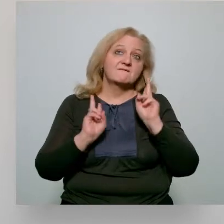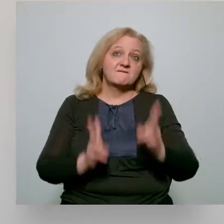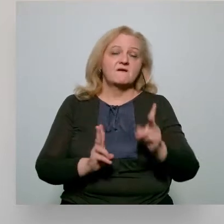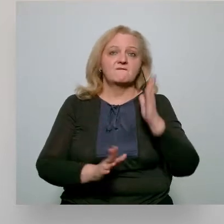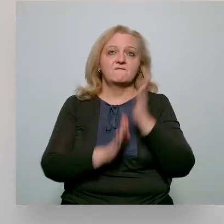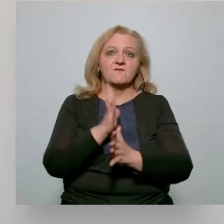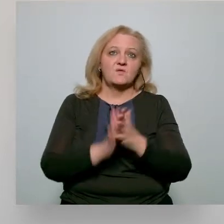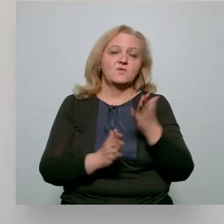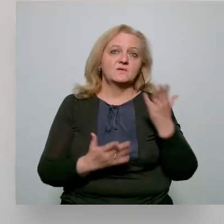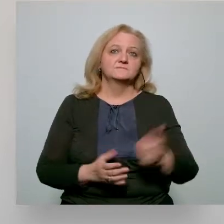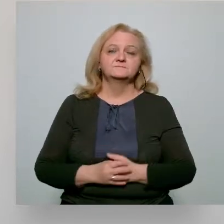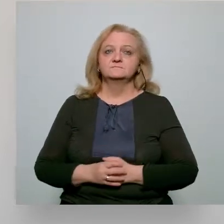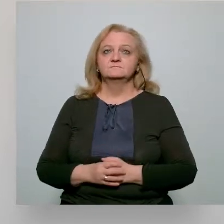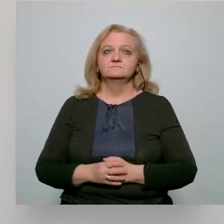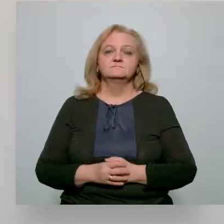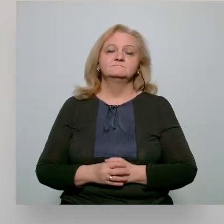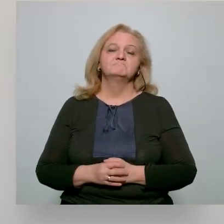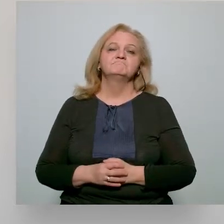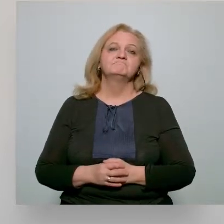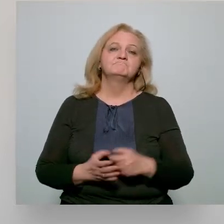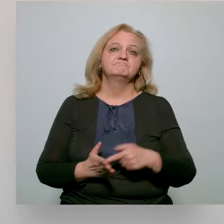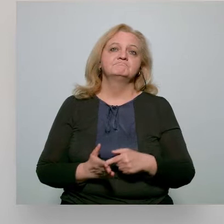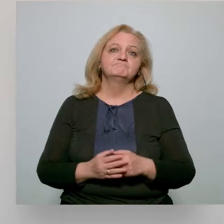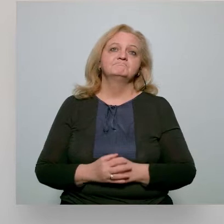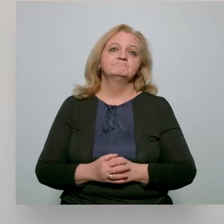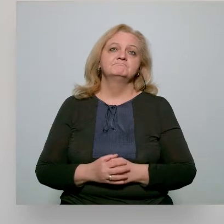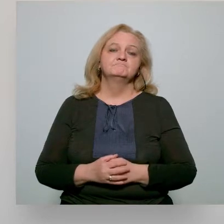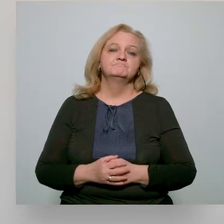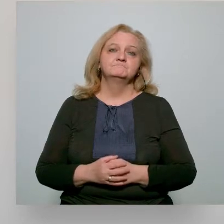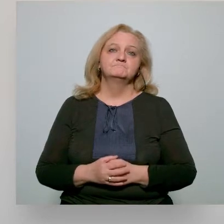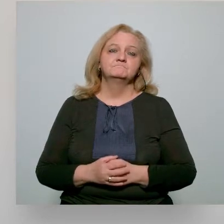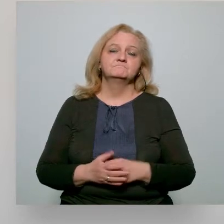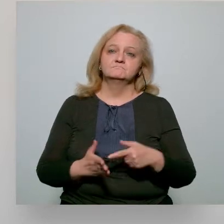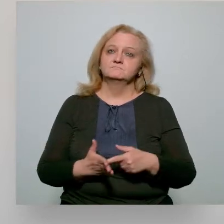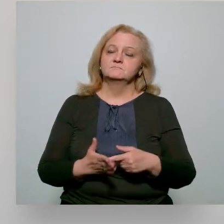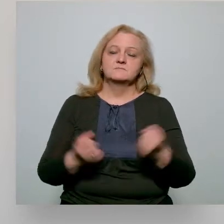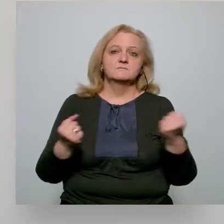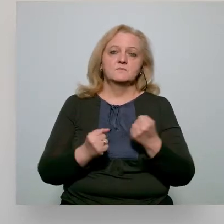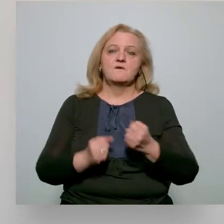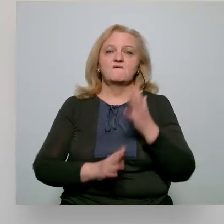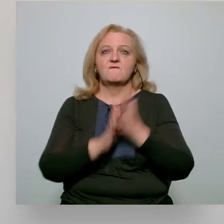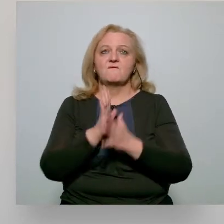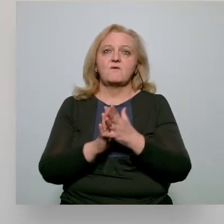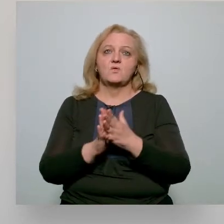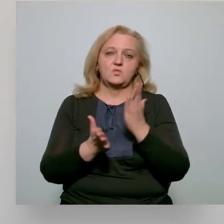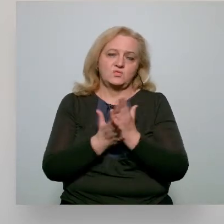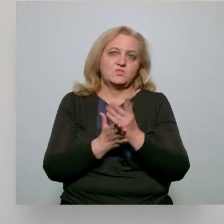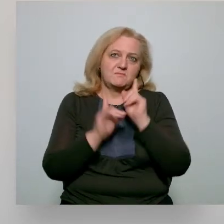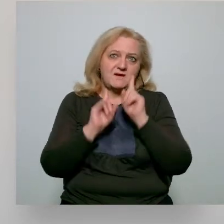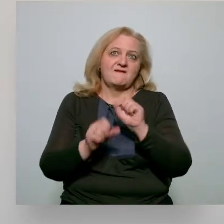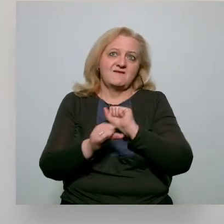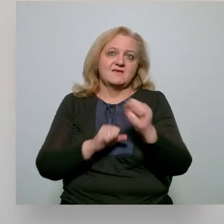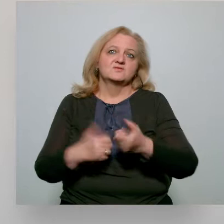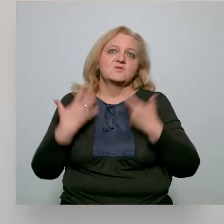wojna, która weszła w moment no, szczególny, wojna, która trwa przecież od 8 lat, o czym